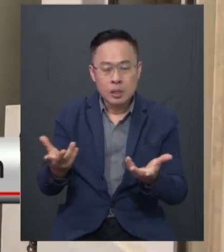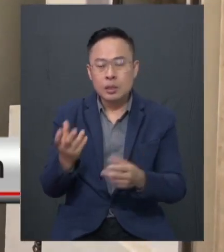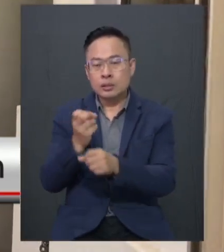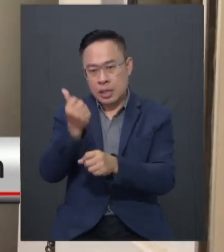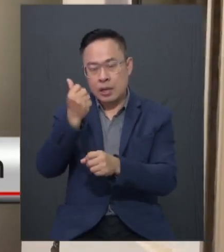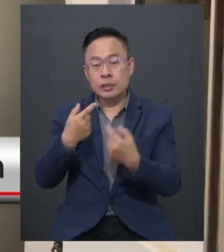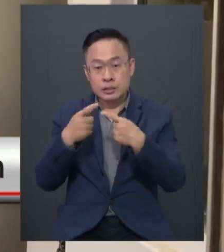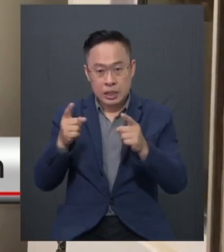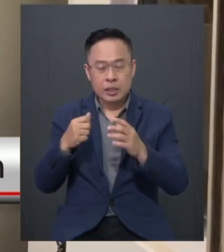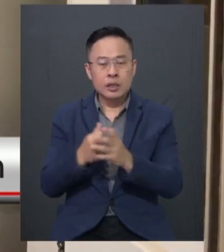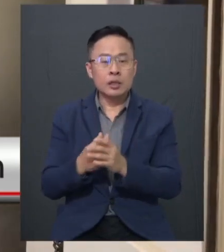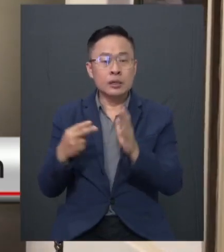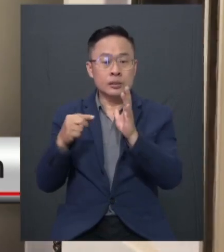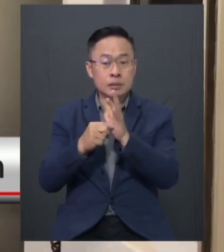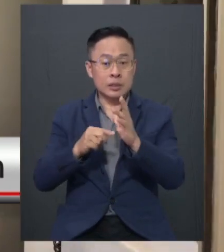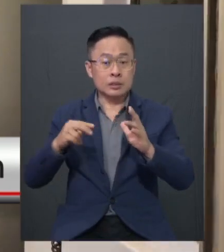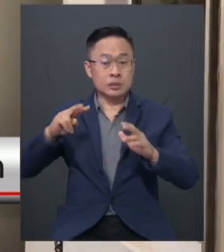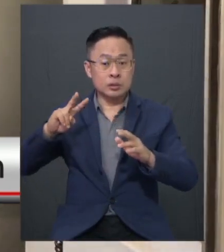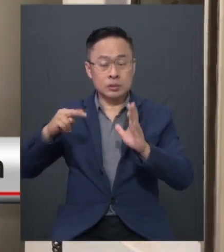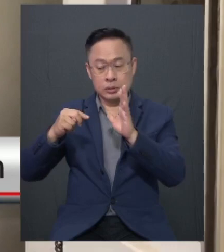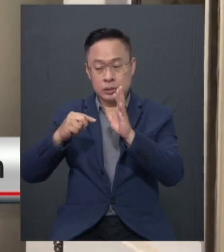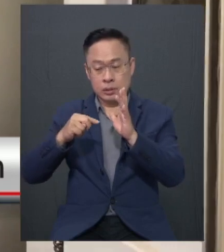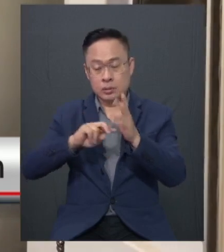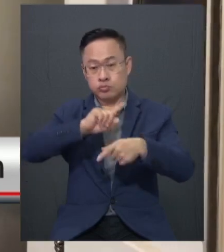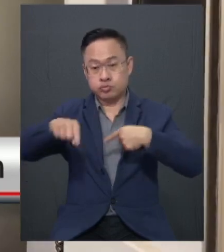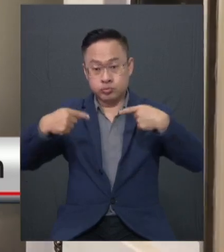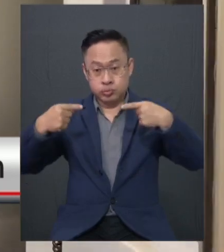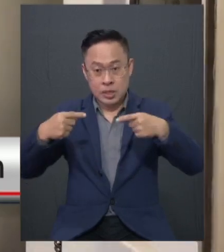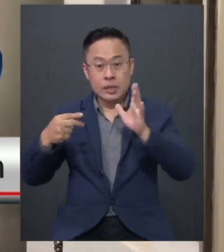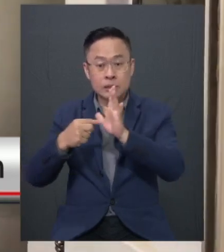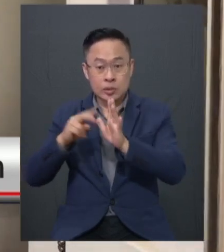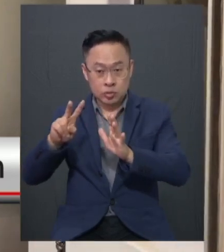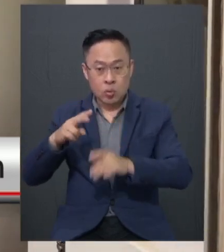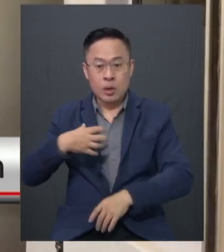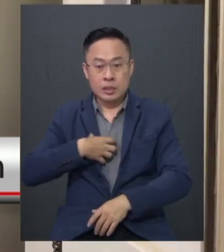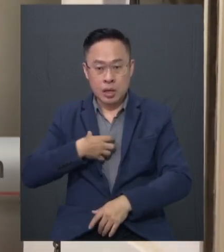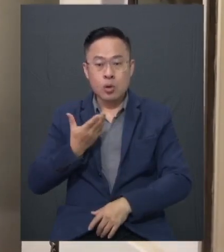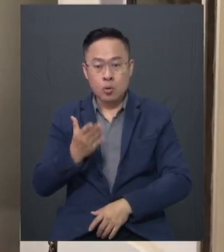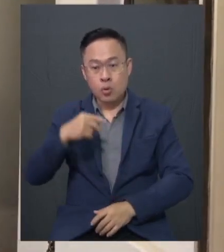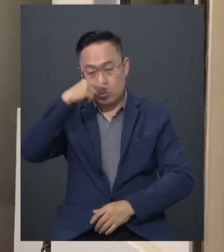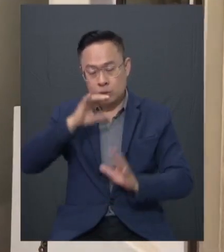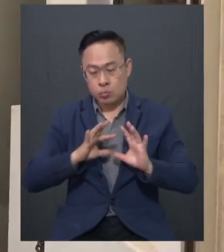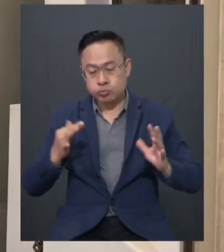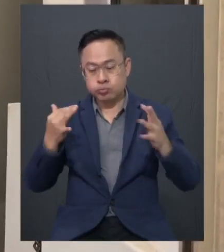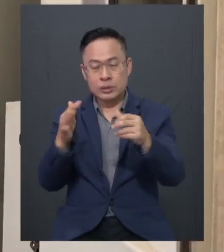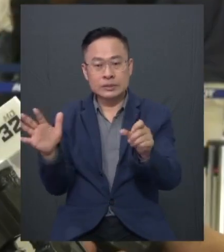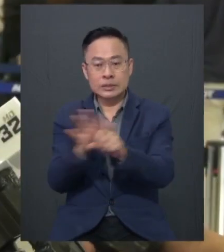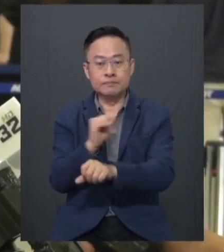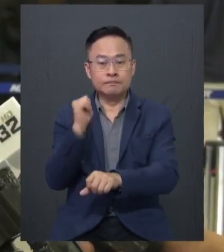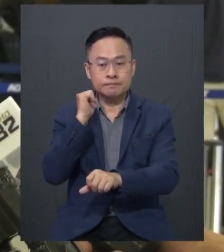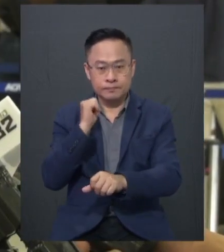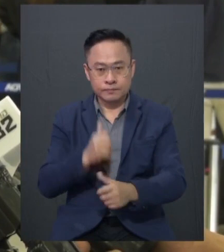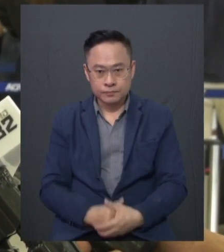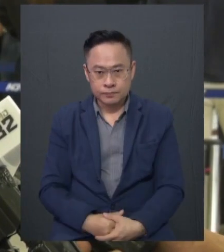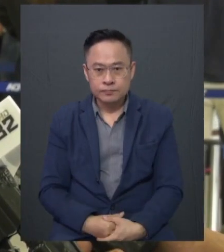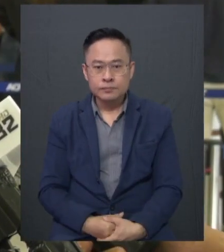เข้ามาในสนามแบบนี้อีกในเกมนัดชิงชนะเลิศครับและอยากจะคว้าแชมป์ที่ประเทศไทยครับ ก็พร้อม